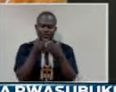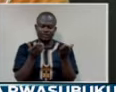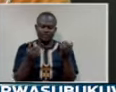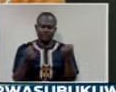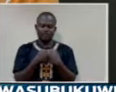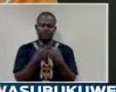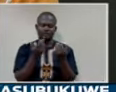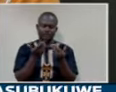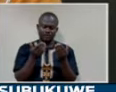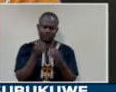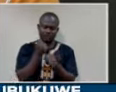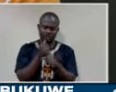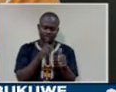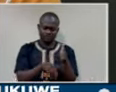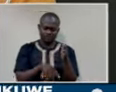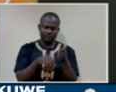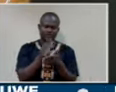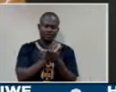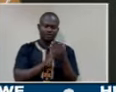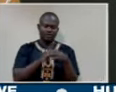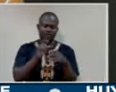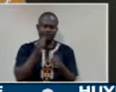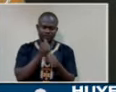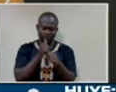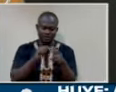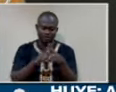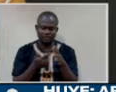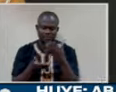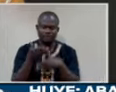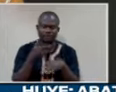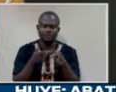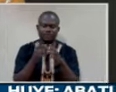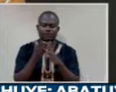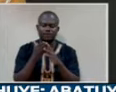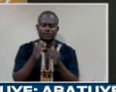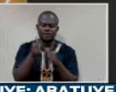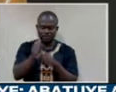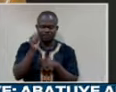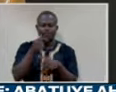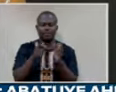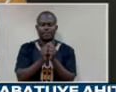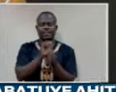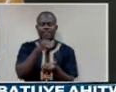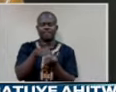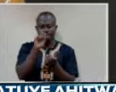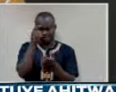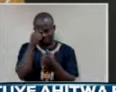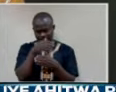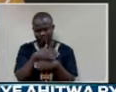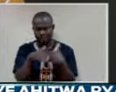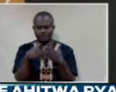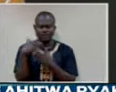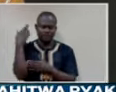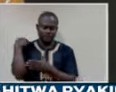izi ngizi turaza gukora iki. Kimwe mu bigomba gukorwa rero ni ugutangira ibiganiro hagati y'abahanzi ubwabo n'ibigo bya leta cyangwa ministeri